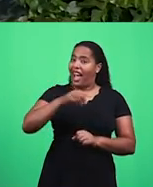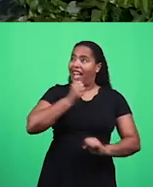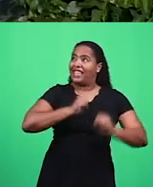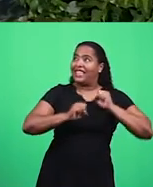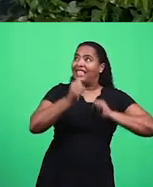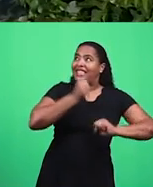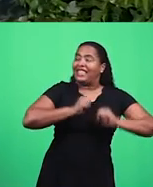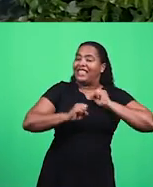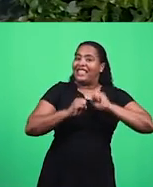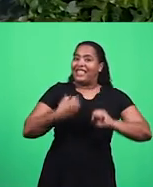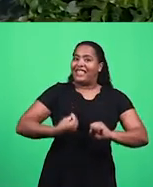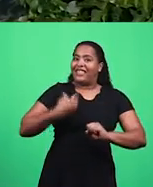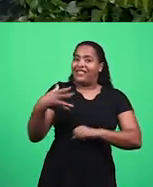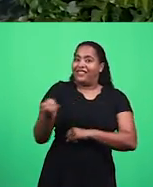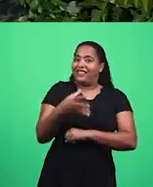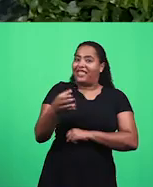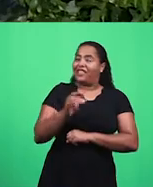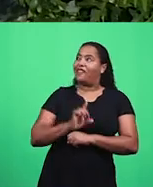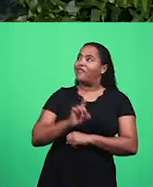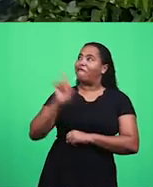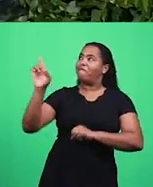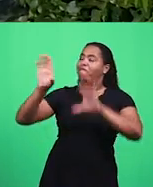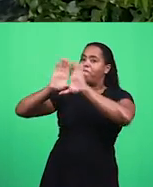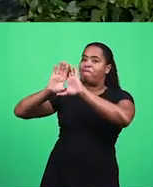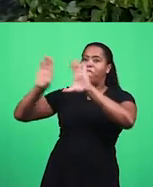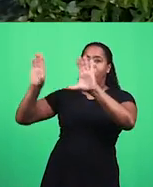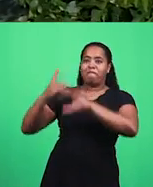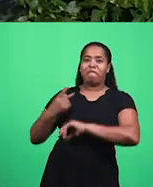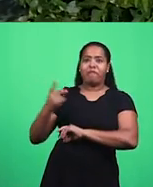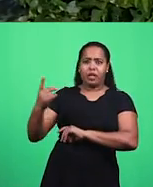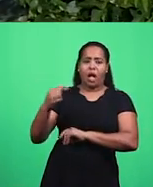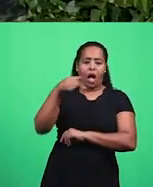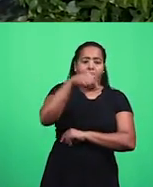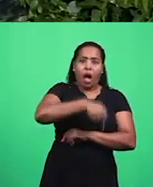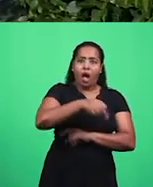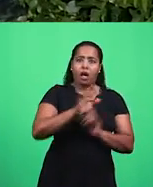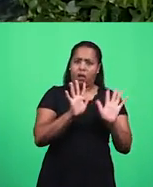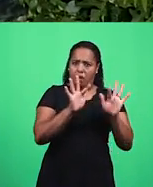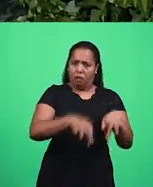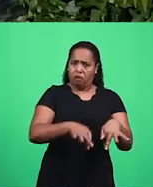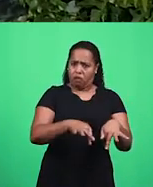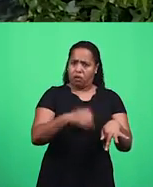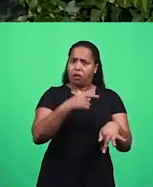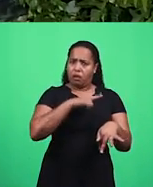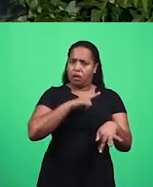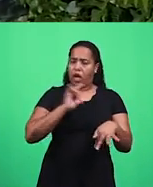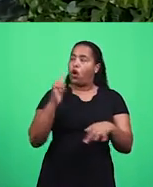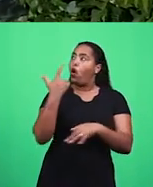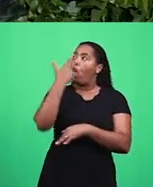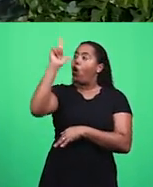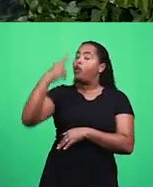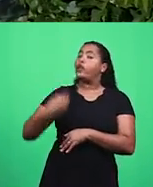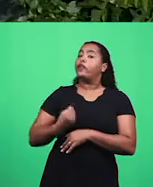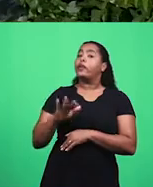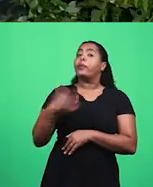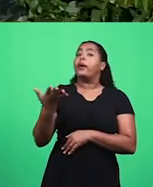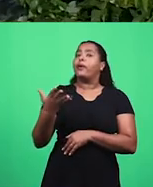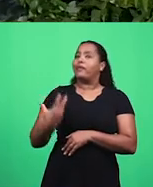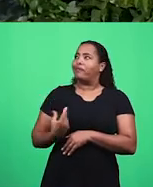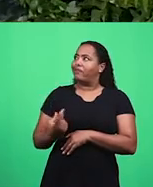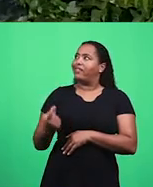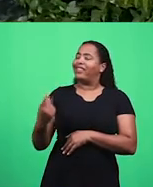ты живешь здесь в ожидании новой жизни, вечной жизни. Это первая жизнь, она имеет конец.